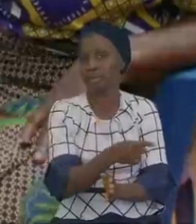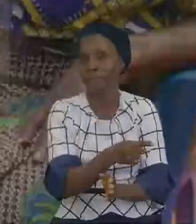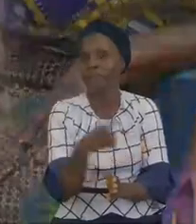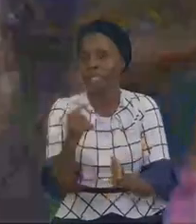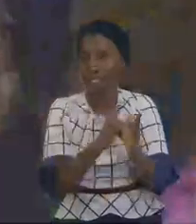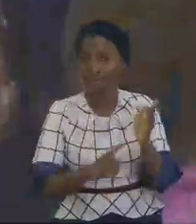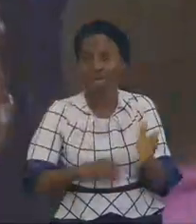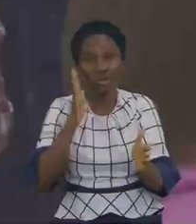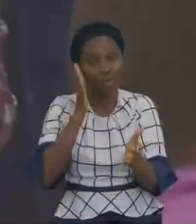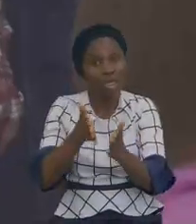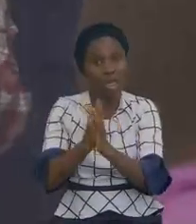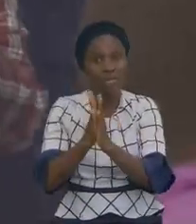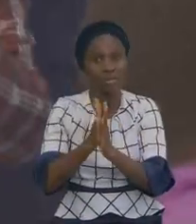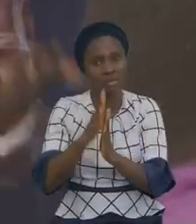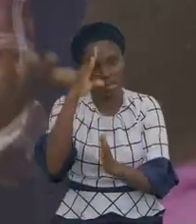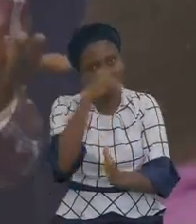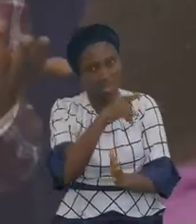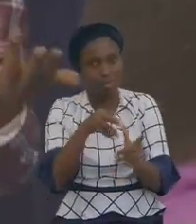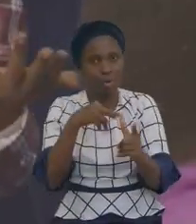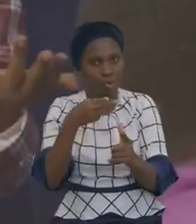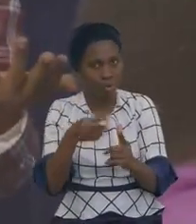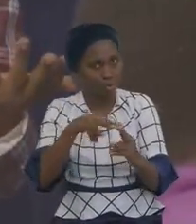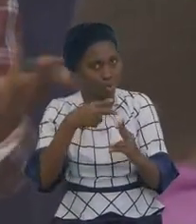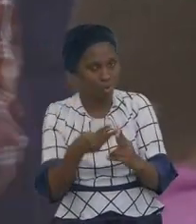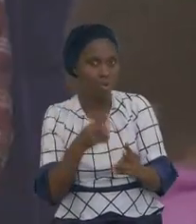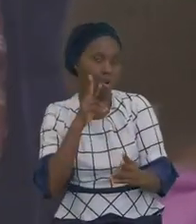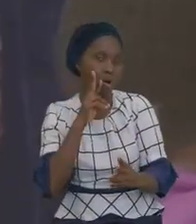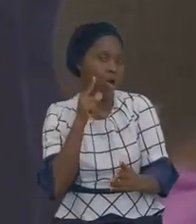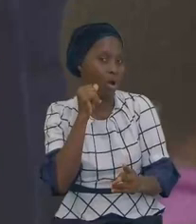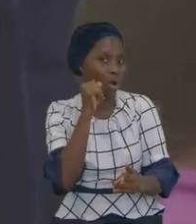la question, que veux-tu que je fasse pour toi?